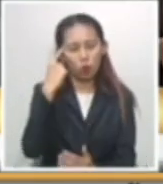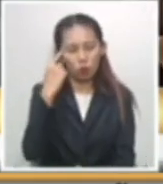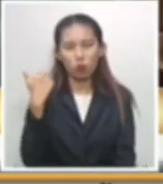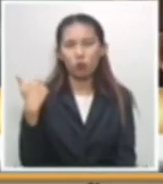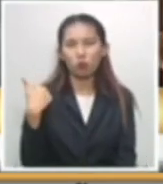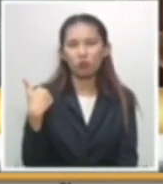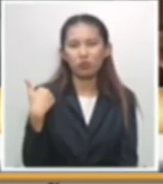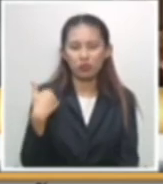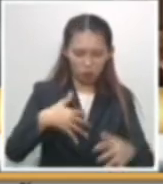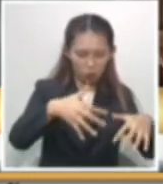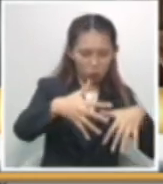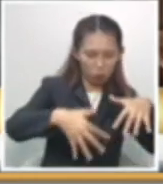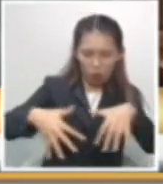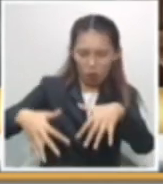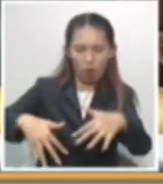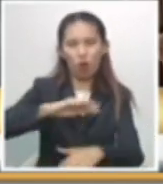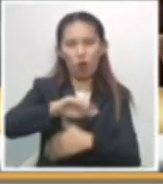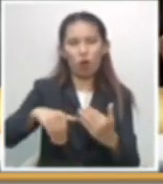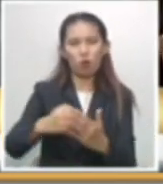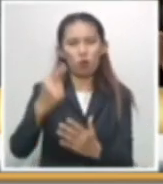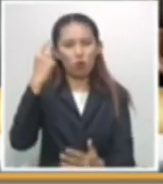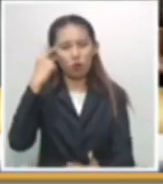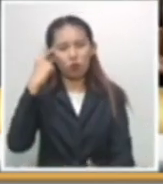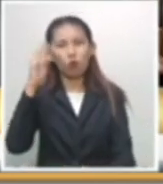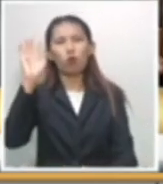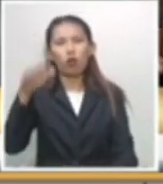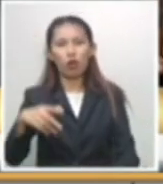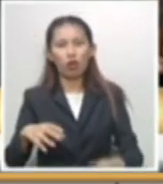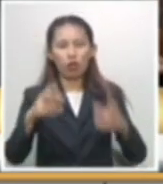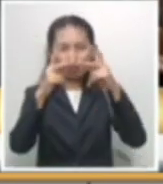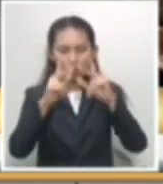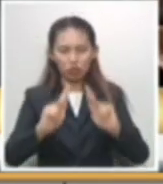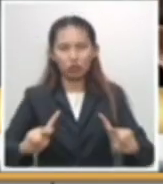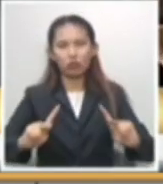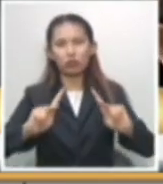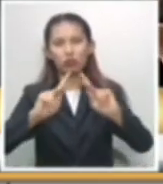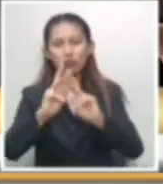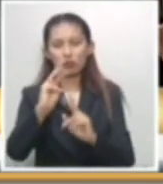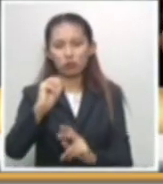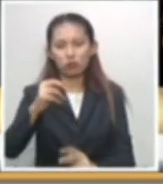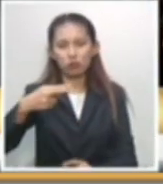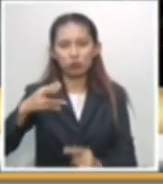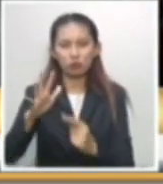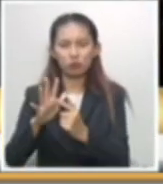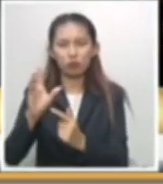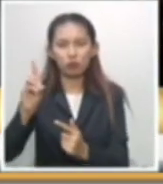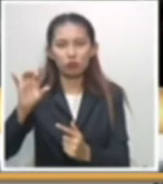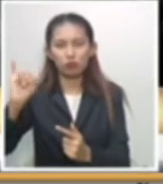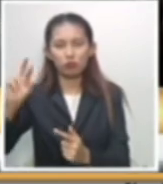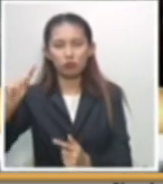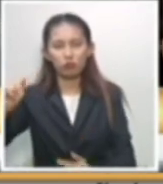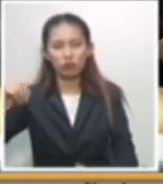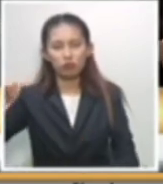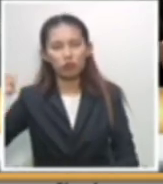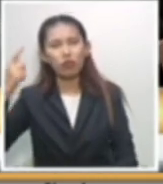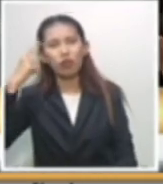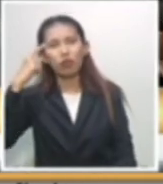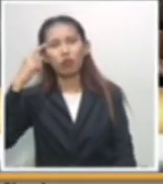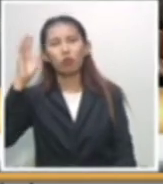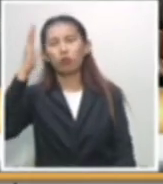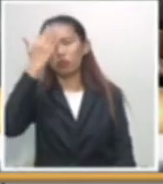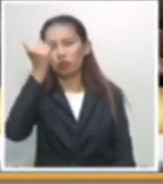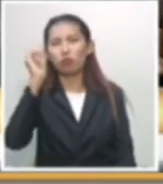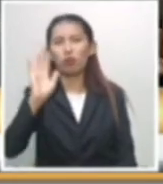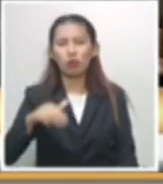ารู้ว่ามีคนที่รู้ที่สุดก็คือกระทรวงมหาดไทยเพราะอะไรฮะเพราะว่าผู้ใหญ่บ้านกำนันอบ